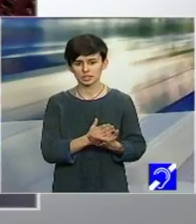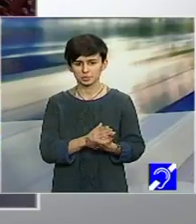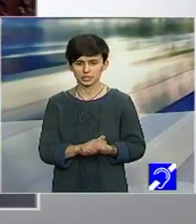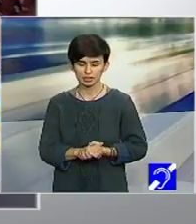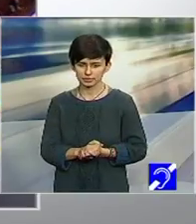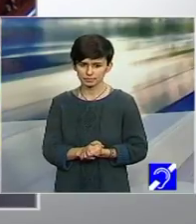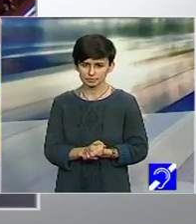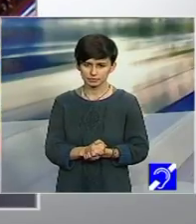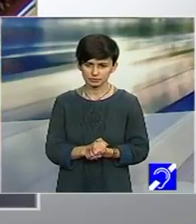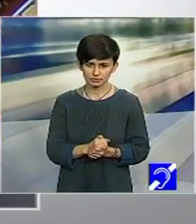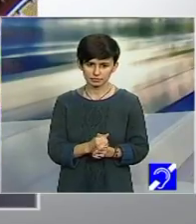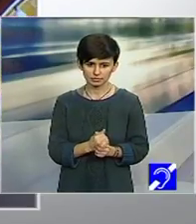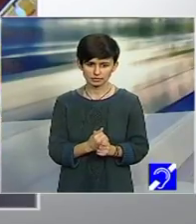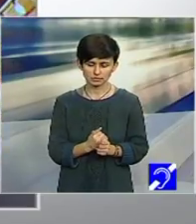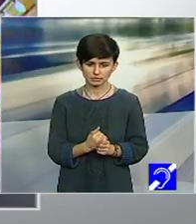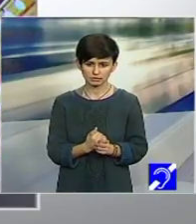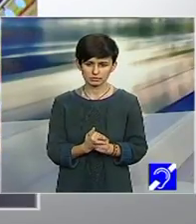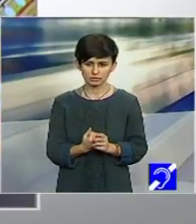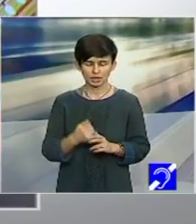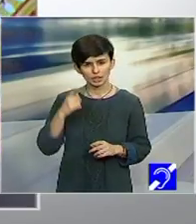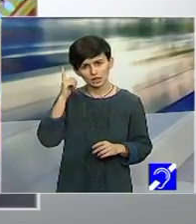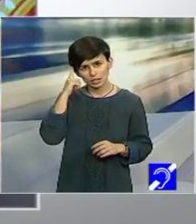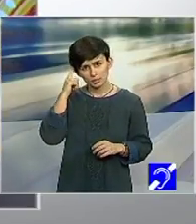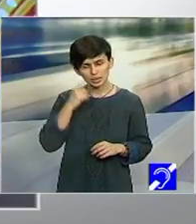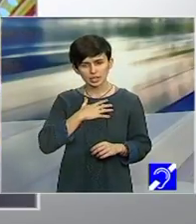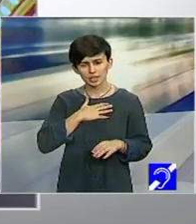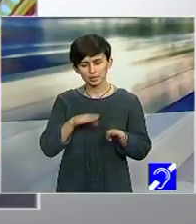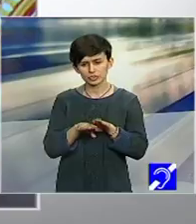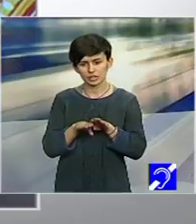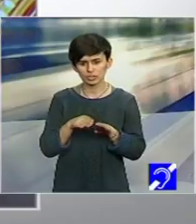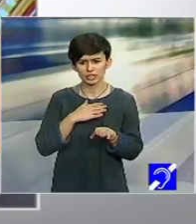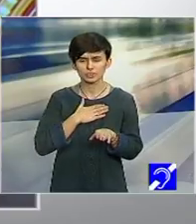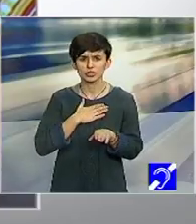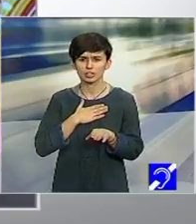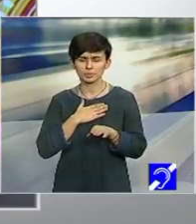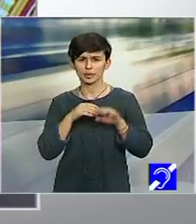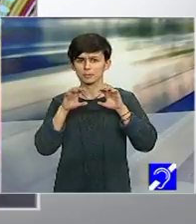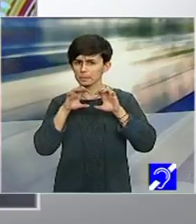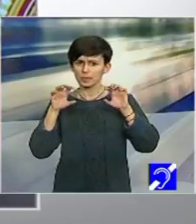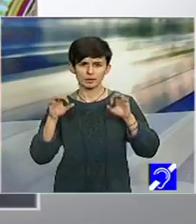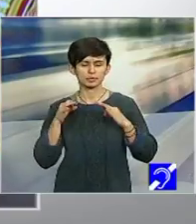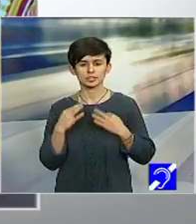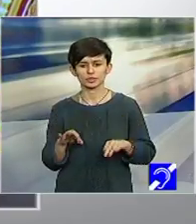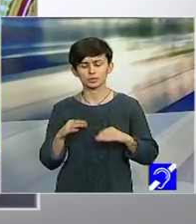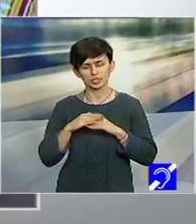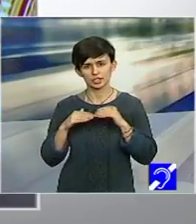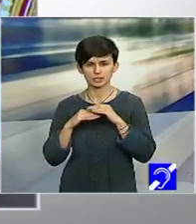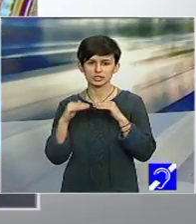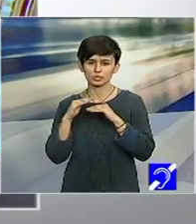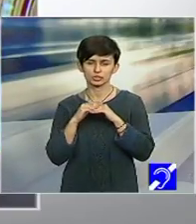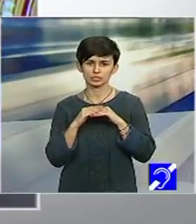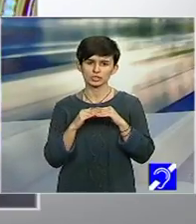În opinia mea și a colegilor mei de la Washington, un muzeu modern se construiește bazat pe